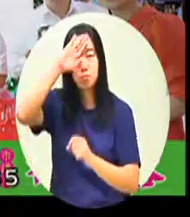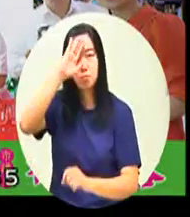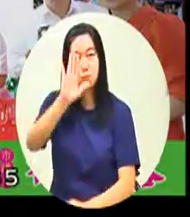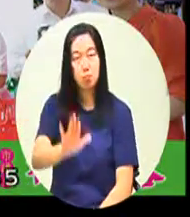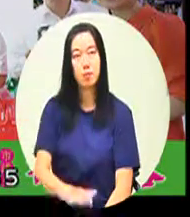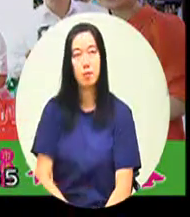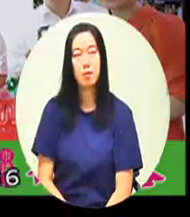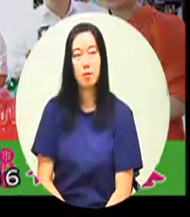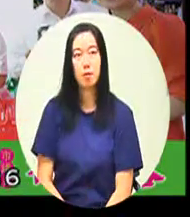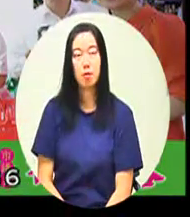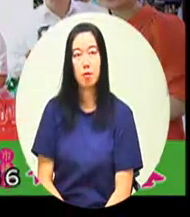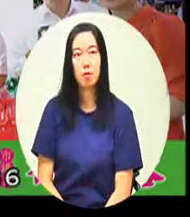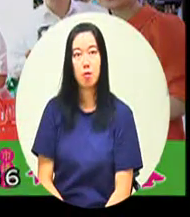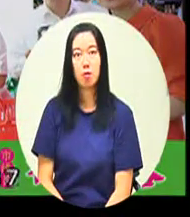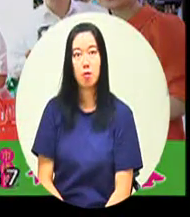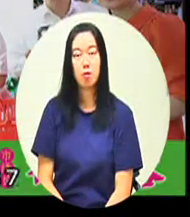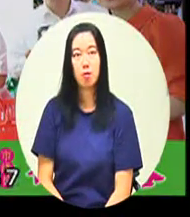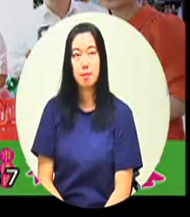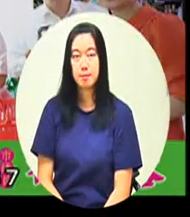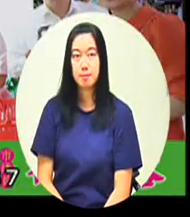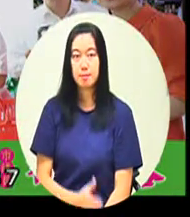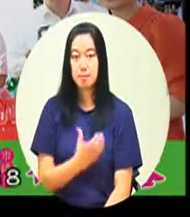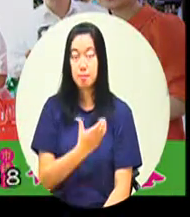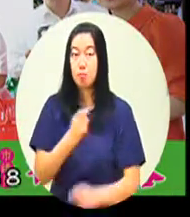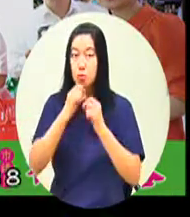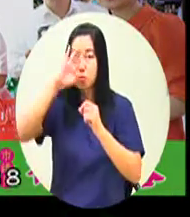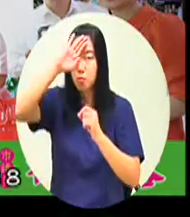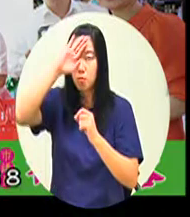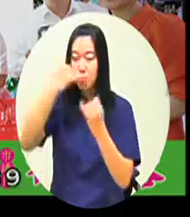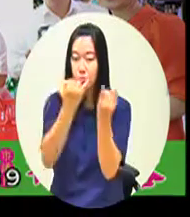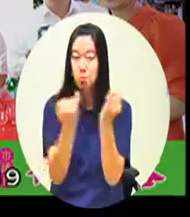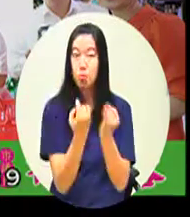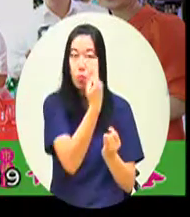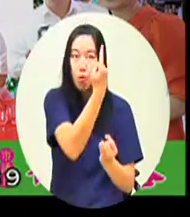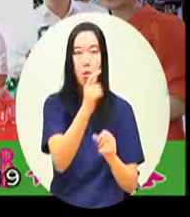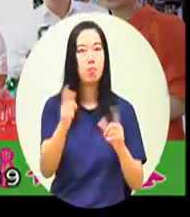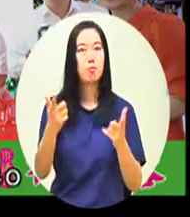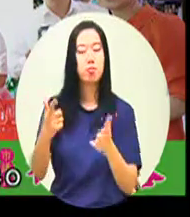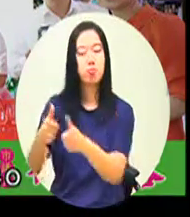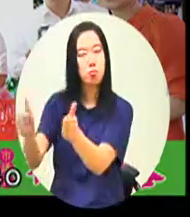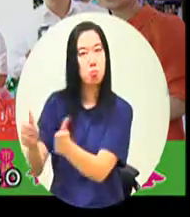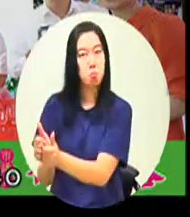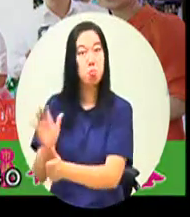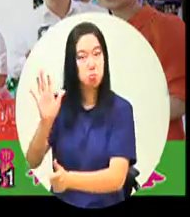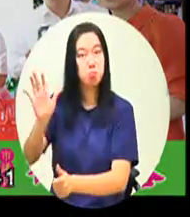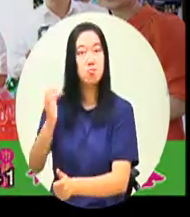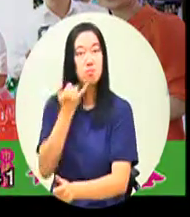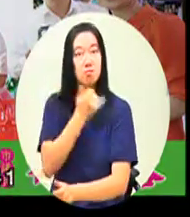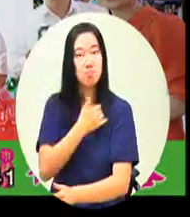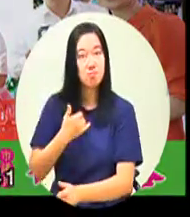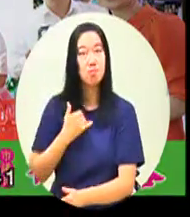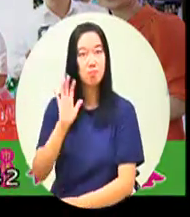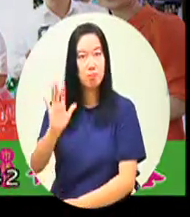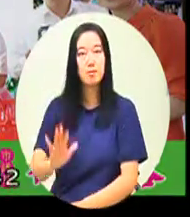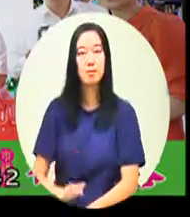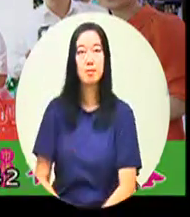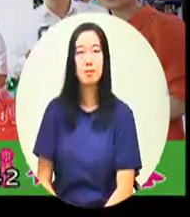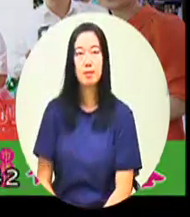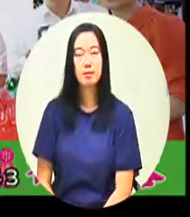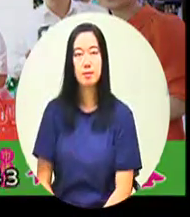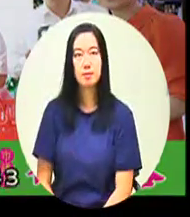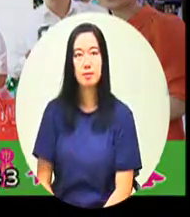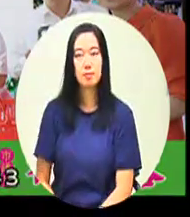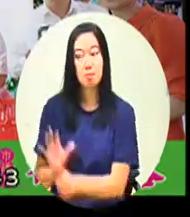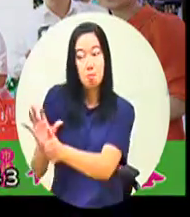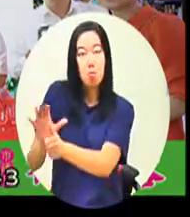是女生的，就女生而已哦，男生现在也可能会得到哦，哈，这不是危人耸听